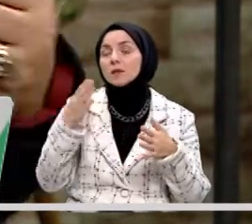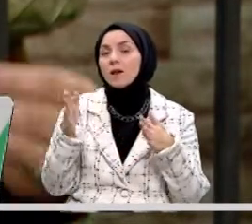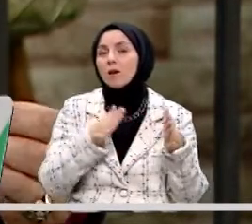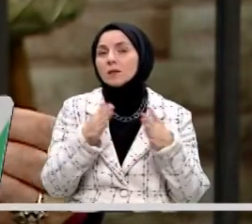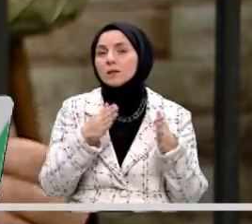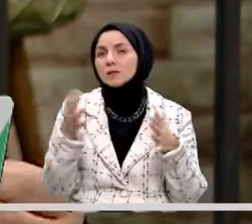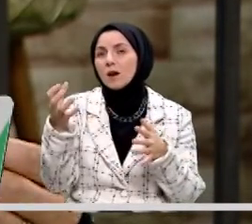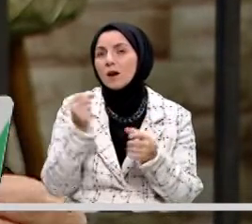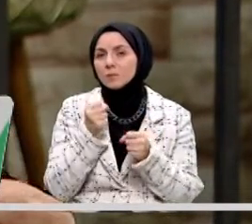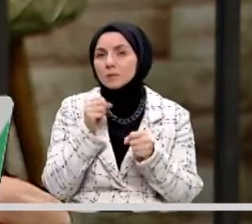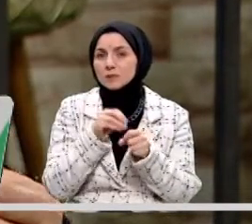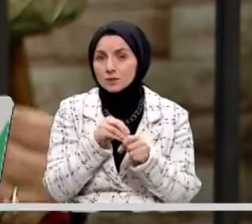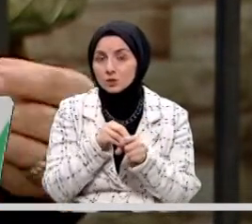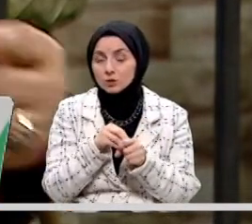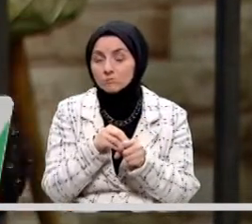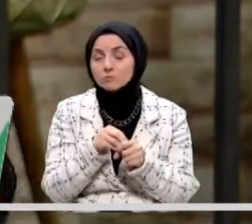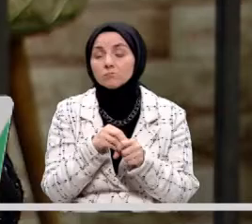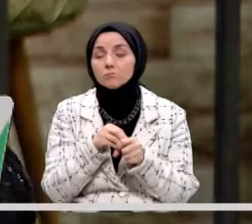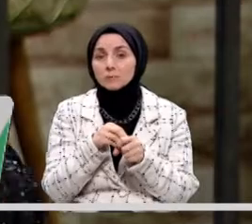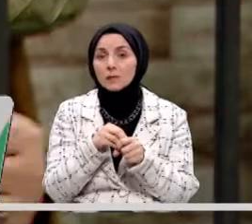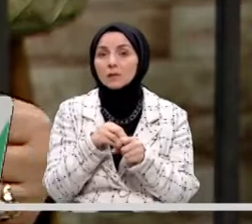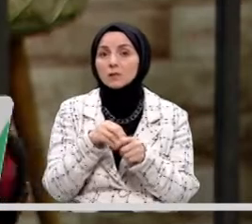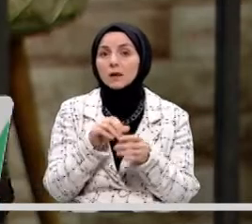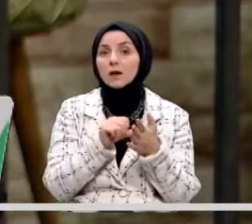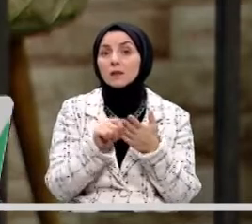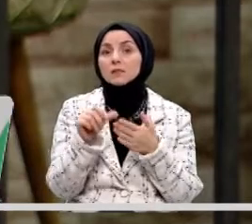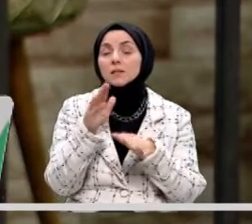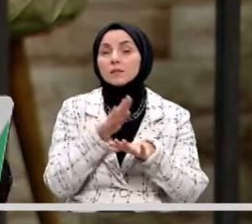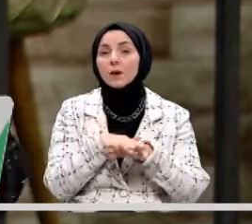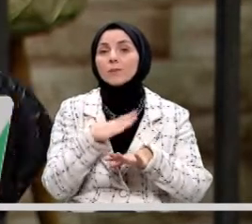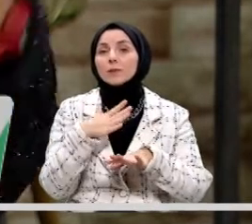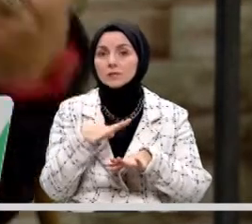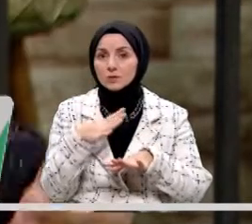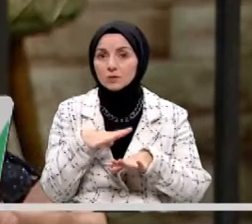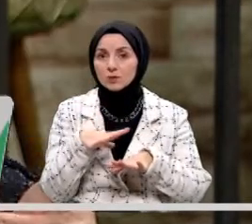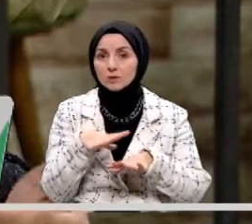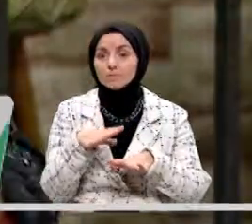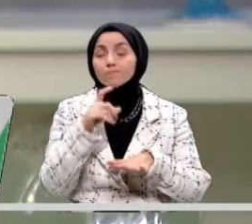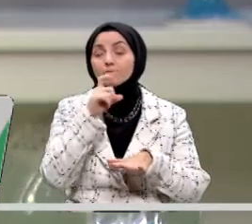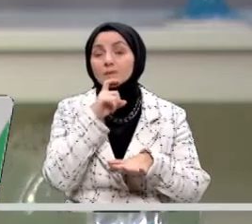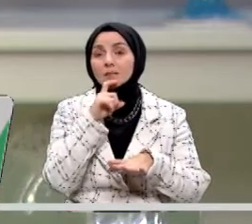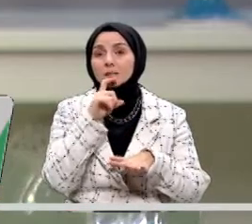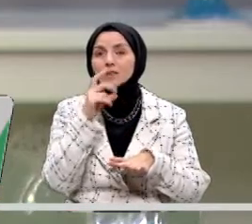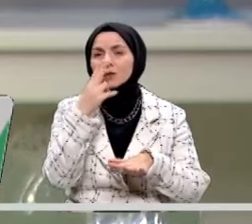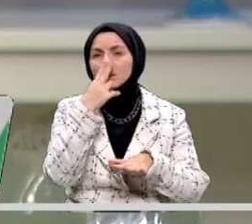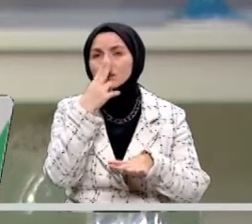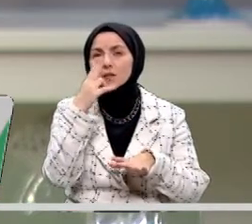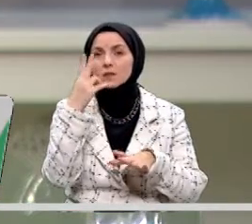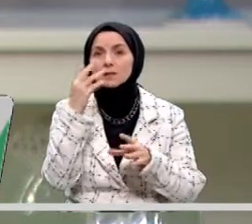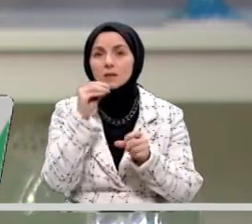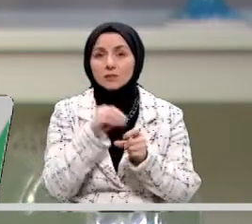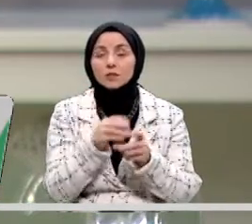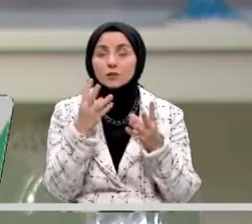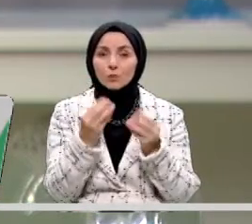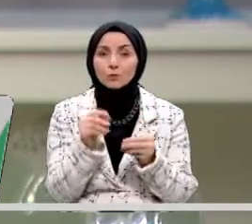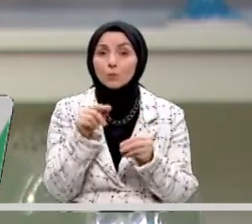hastalıklı grupların içinde yer alıp o hastalıklı ne ise alışkanlıklar yanlış alışkanlığı içine girebilecek Hocam bu annelerin